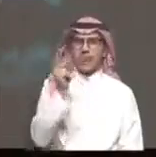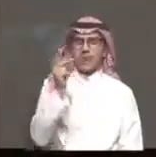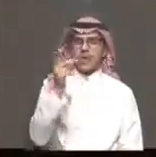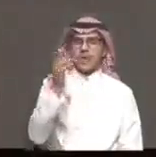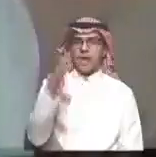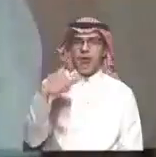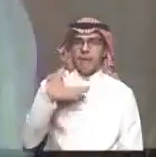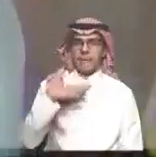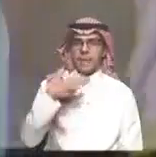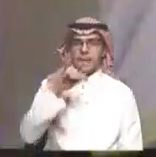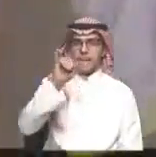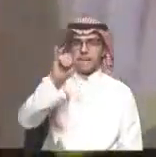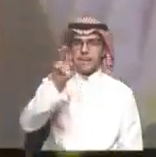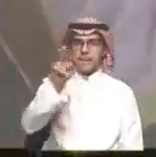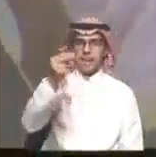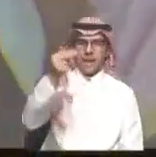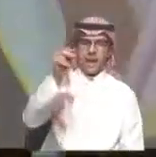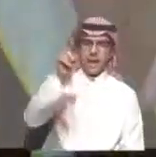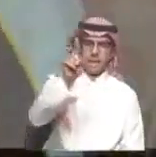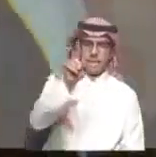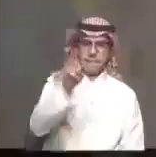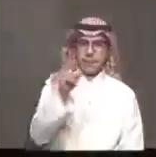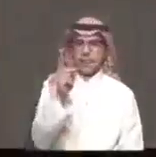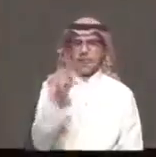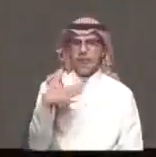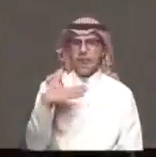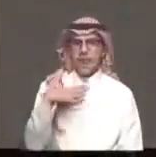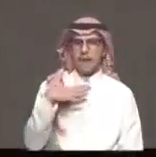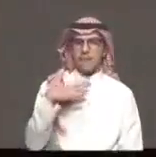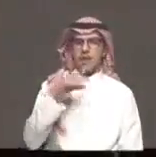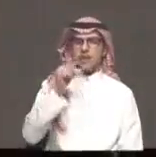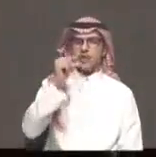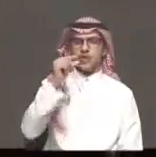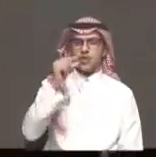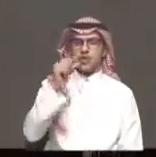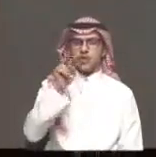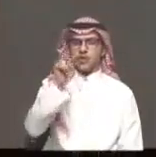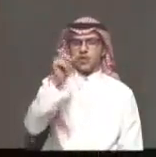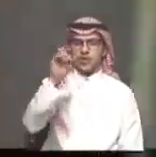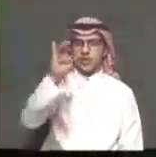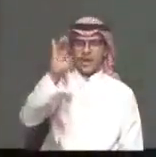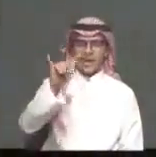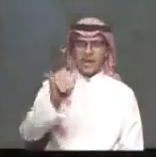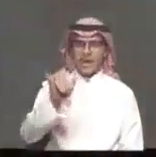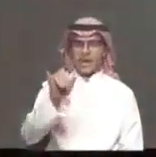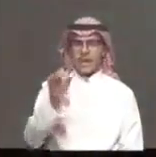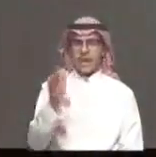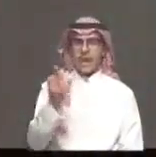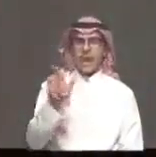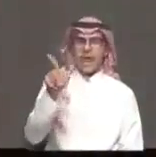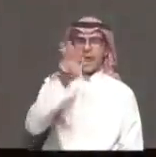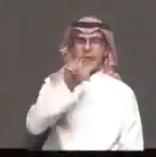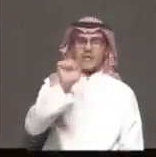السمو الملكي الأمير متعب بن عبد الله بن عبد العزيز، وصاحب السمو الأمير الدكتور تركي بن سعود بن محمد